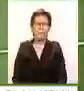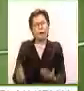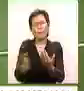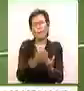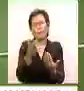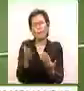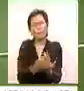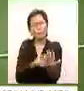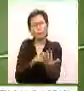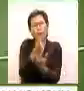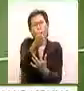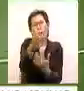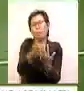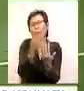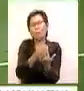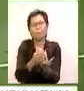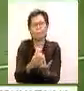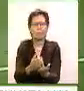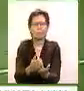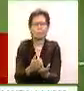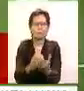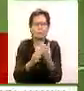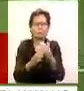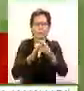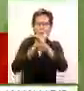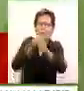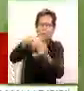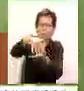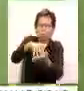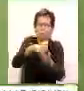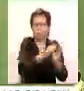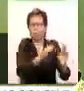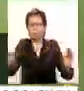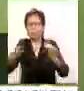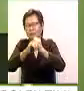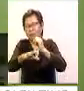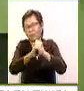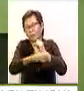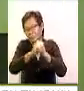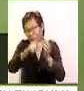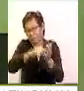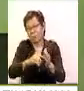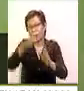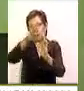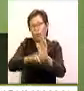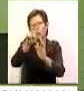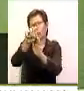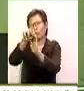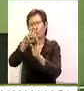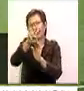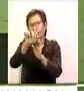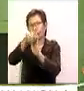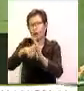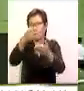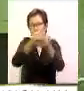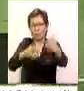Mudah bolos, itu boleh diperkatakan mengenai rapuhnya benteng Harimau Melaya sepanjang kempen ini. Dalam tempoh kurang 25 minit, pada